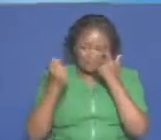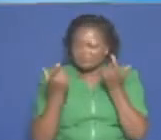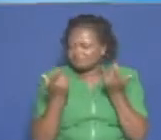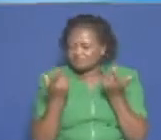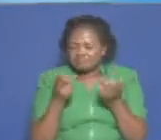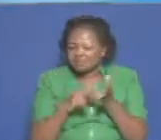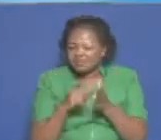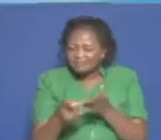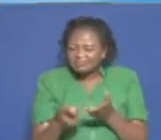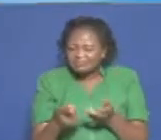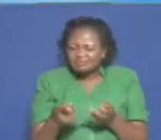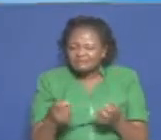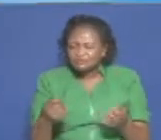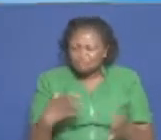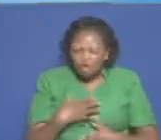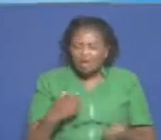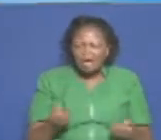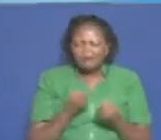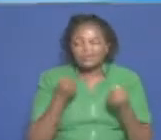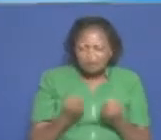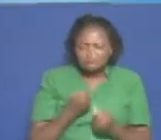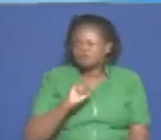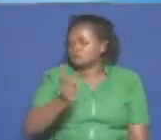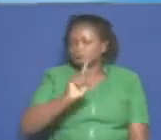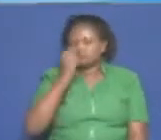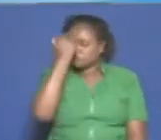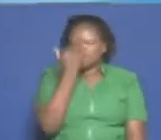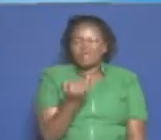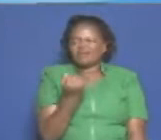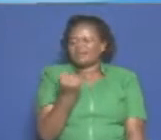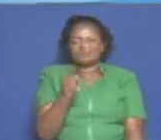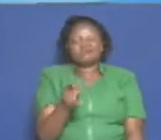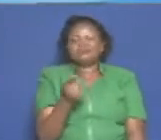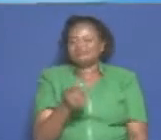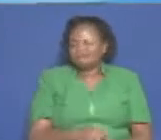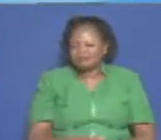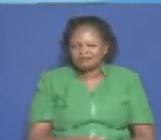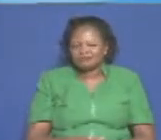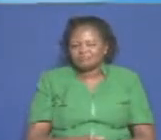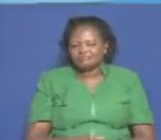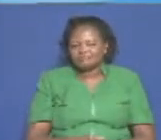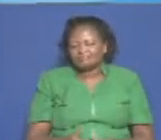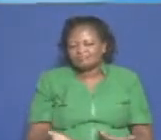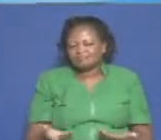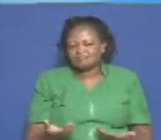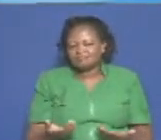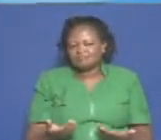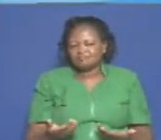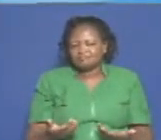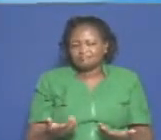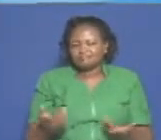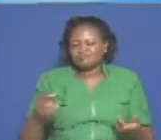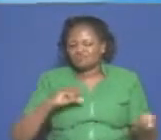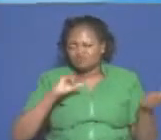la kushtukiza, kwa sababu limekuwa ni mchakato ambao sasa hivi umechukua karibia muongo moja. Na kwa maoni